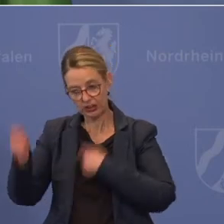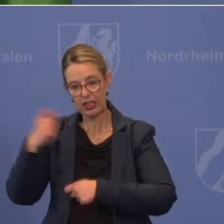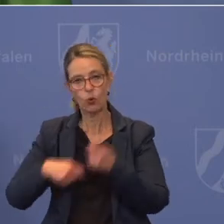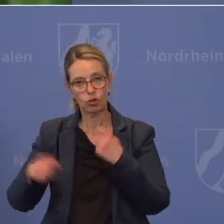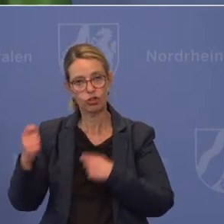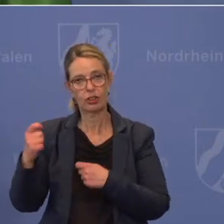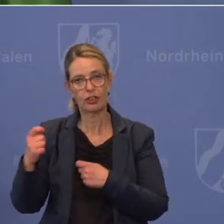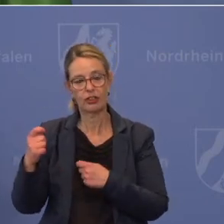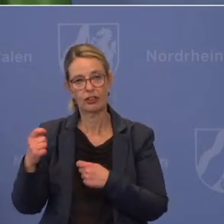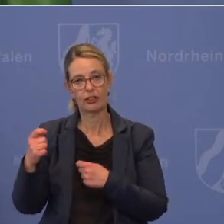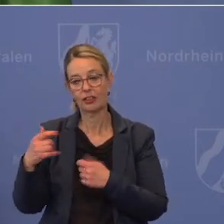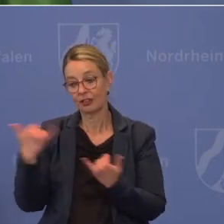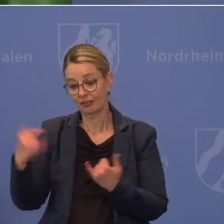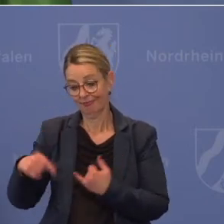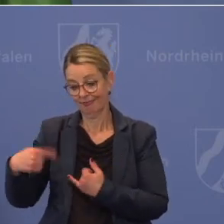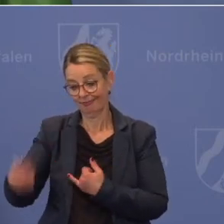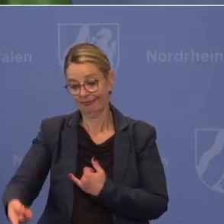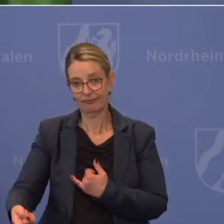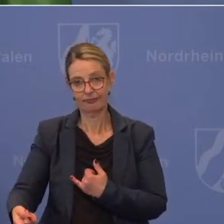dieses nächste